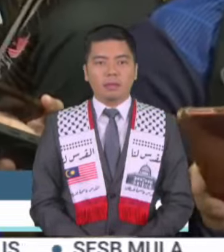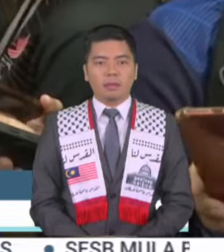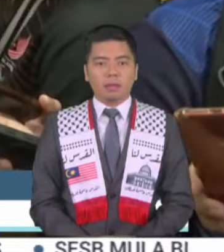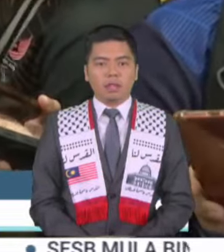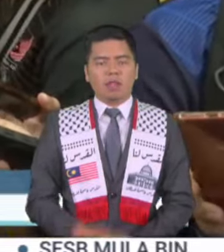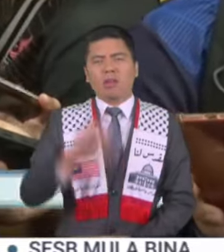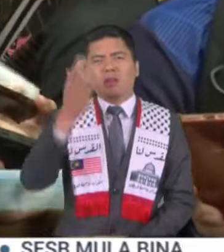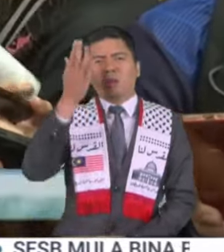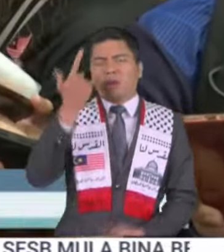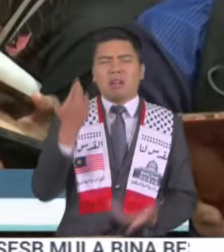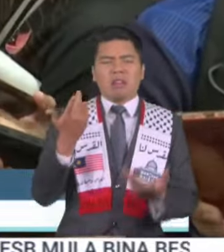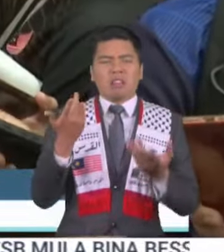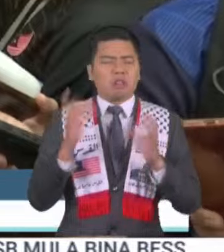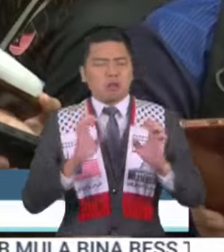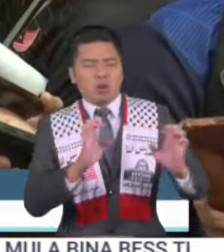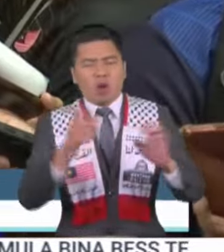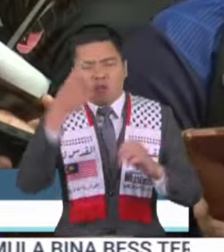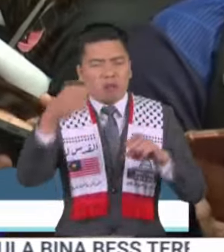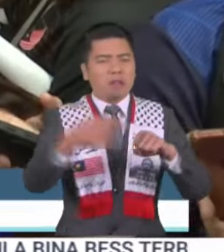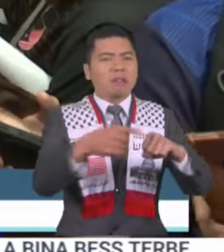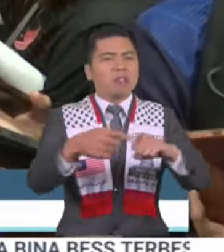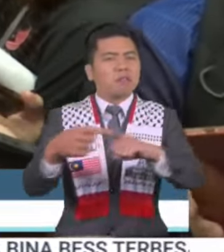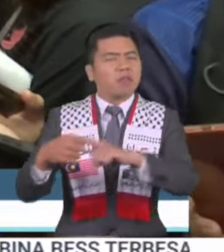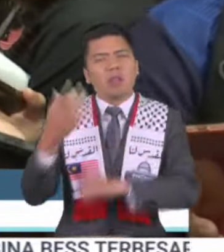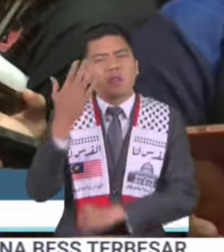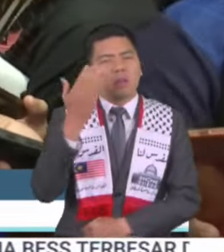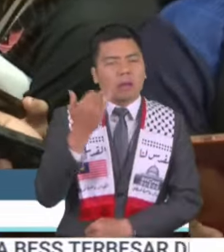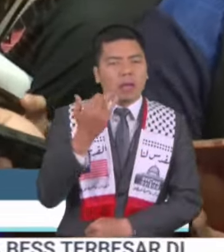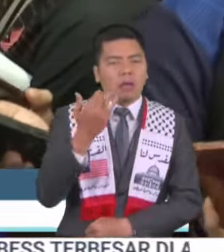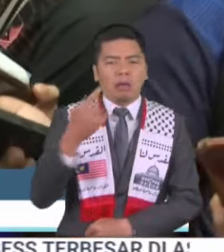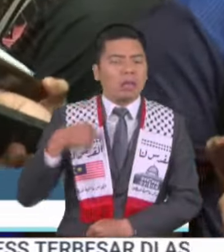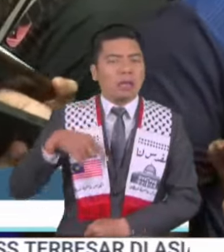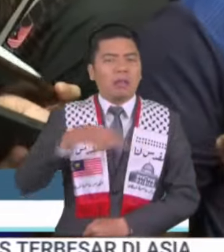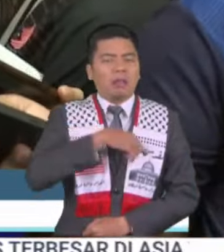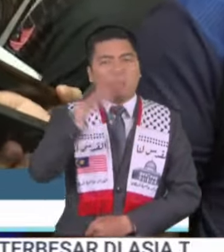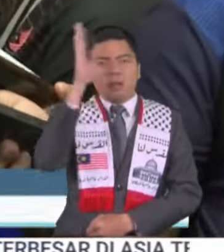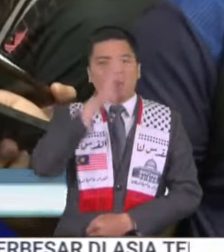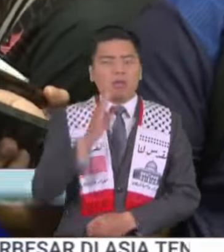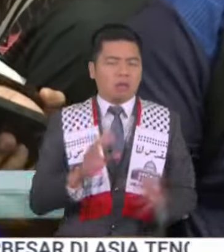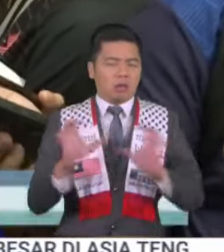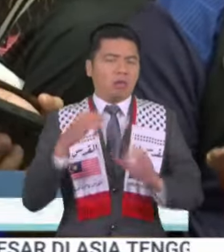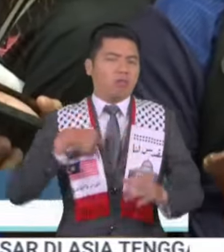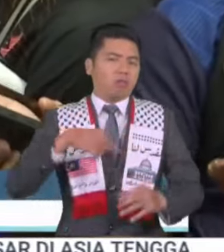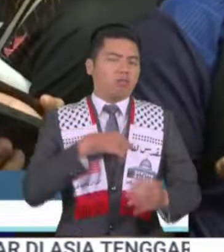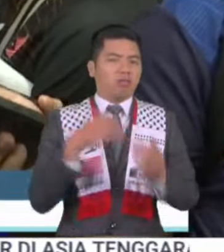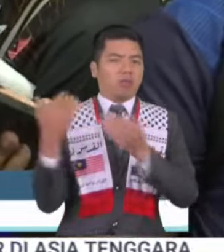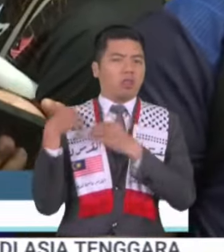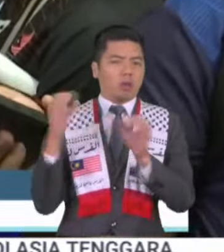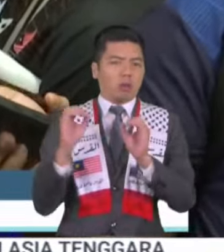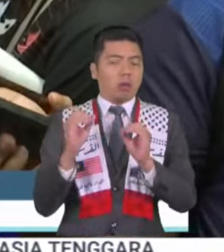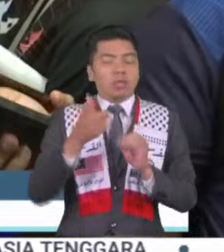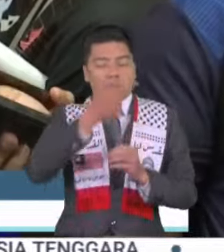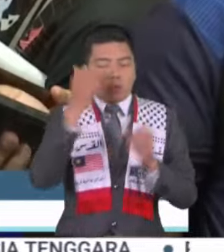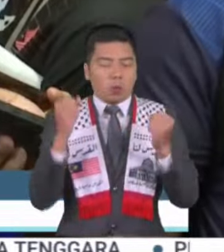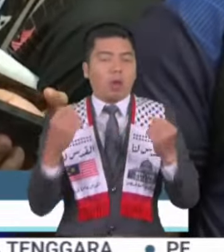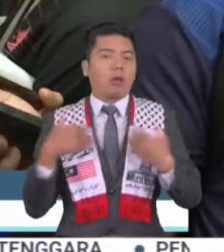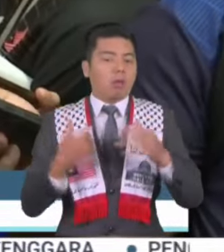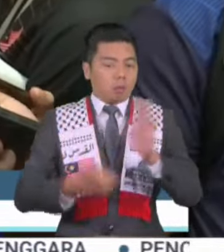Kenapa nak tergesa-gesa sangat menuding jari kepada orang lain? Kita tak pernah kata kita tak bertanggungjawab. Dalam sukan ada menang